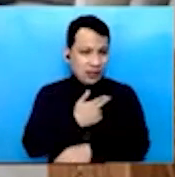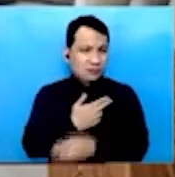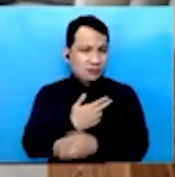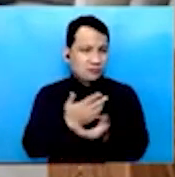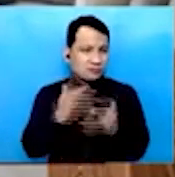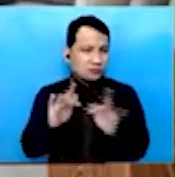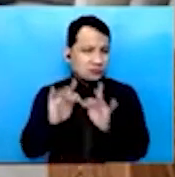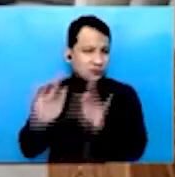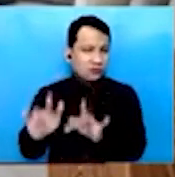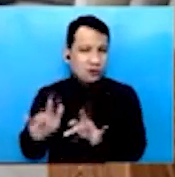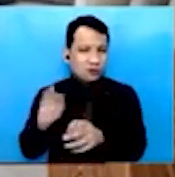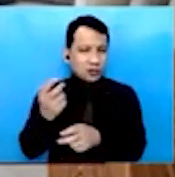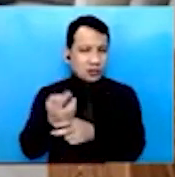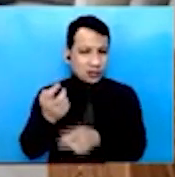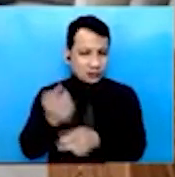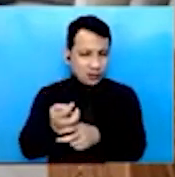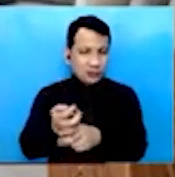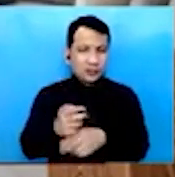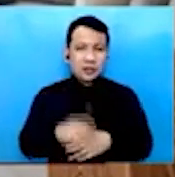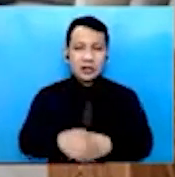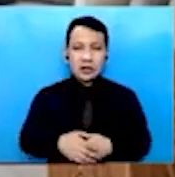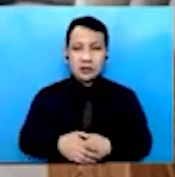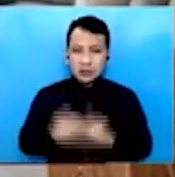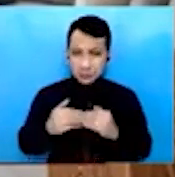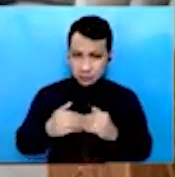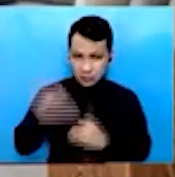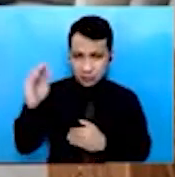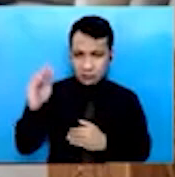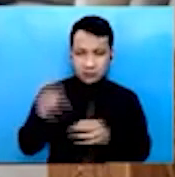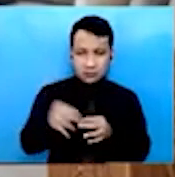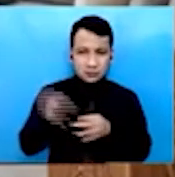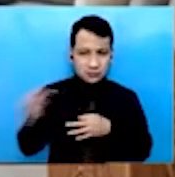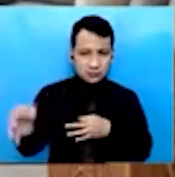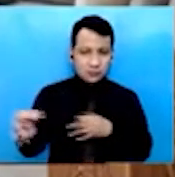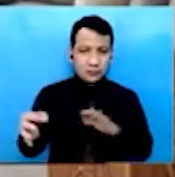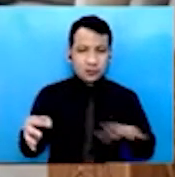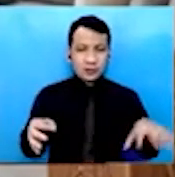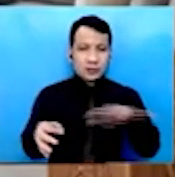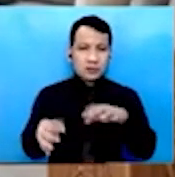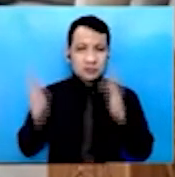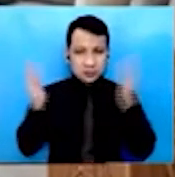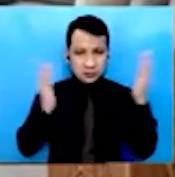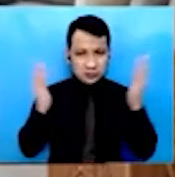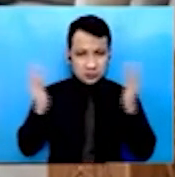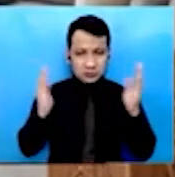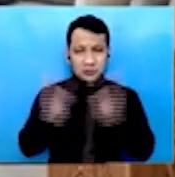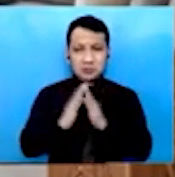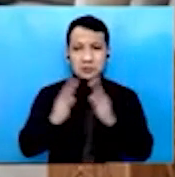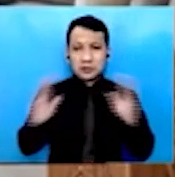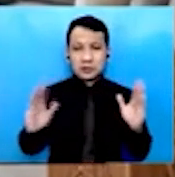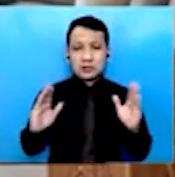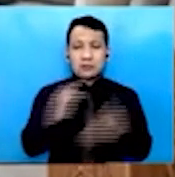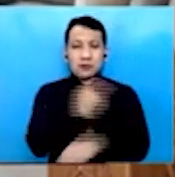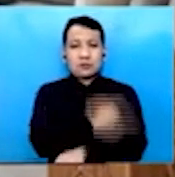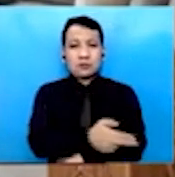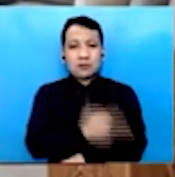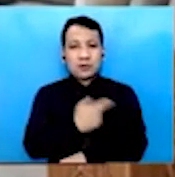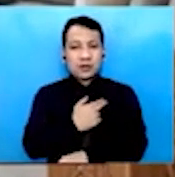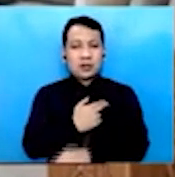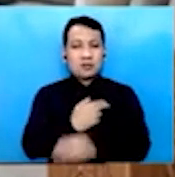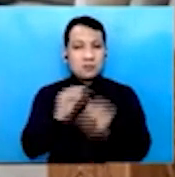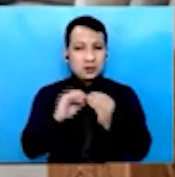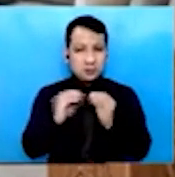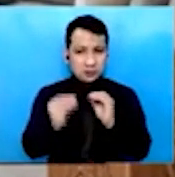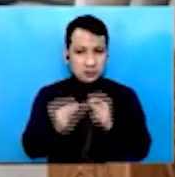of being able na mag-expand tayo ng ating mga services, palakihin natin ang hospitals, ang number of